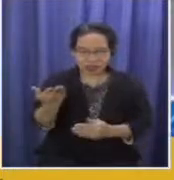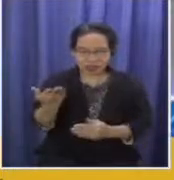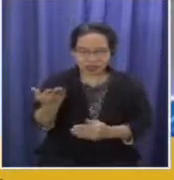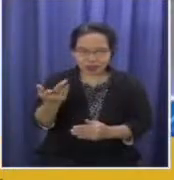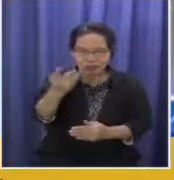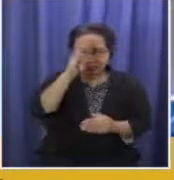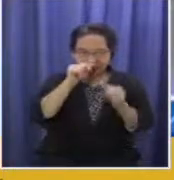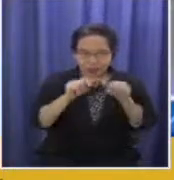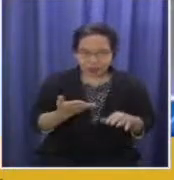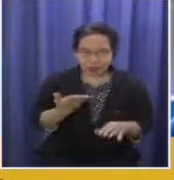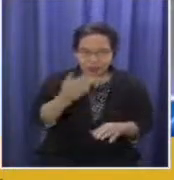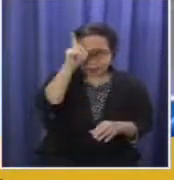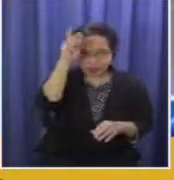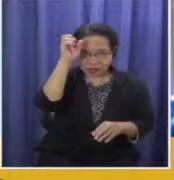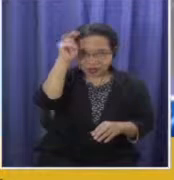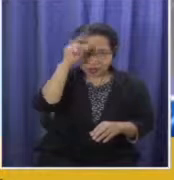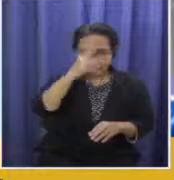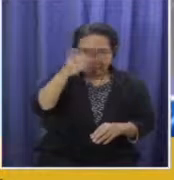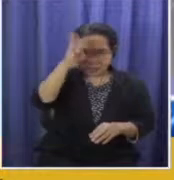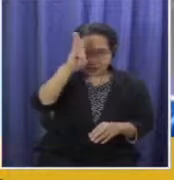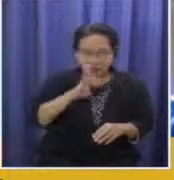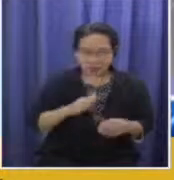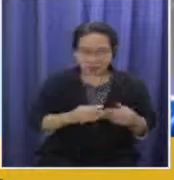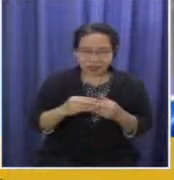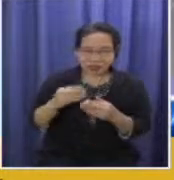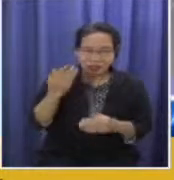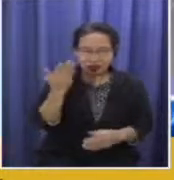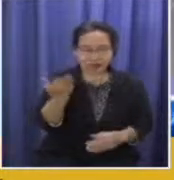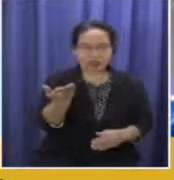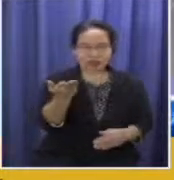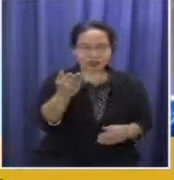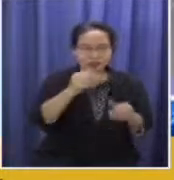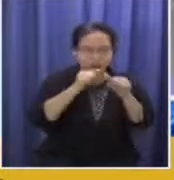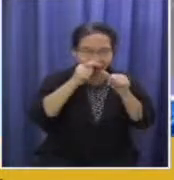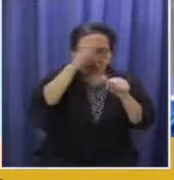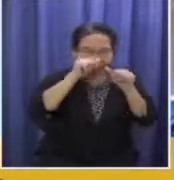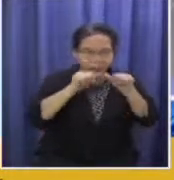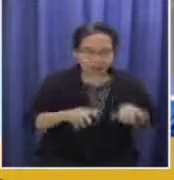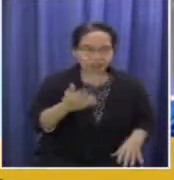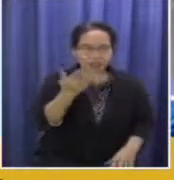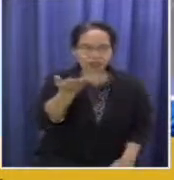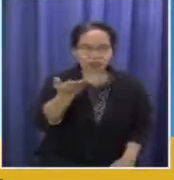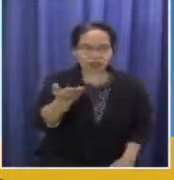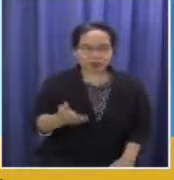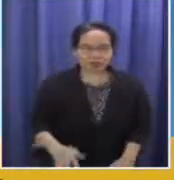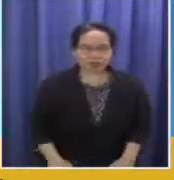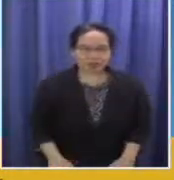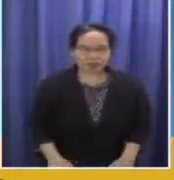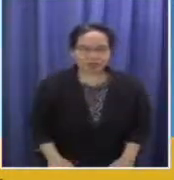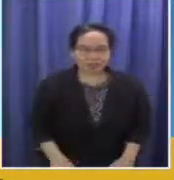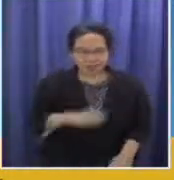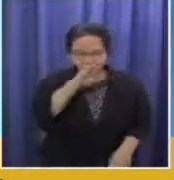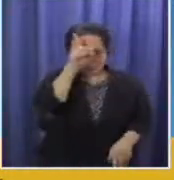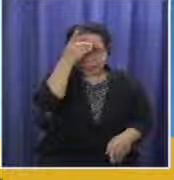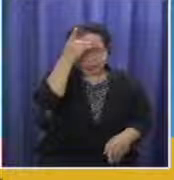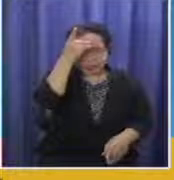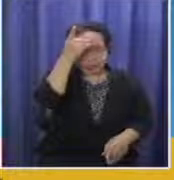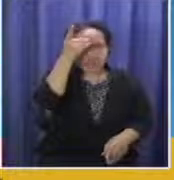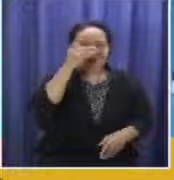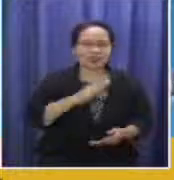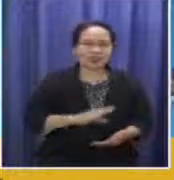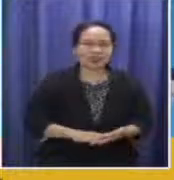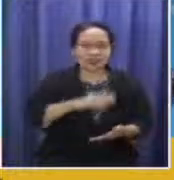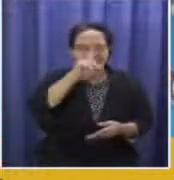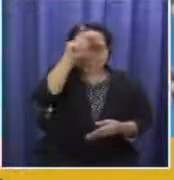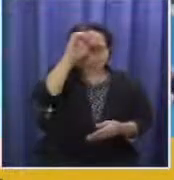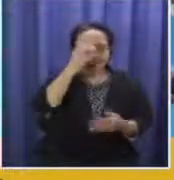पनि धन्यवाद ब्रदर श्रवण र परमेश्वरले आशिष दिउन् र परमेश्वरले तपाईलाई डोर्याउन्. Brother Daniel.